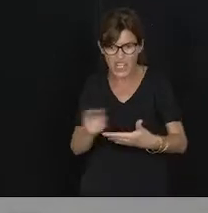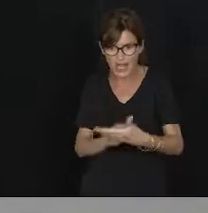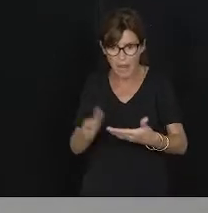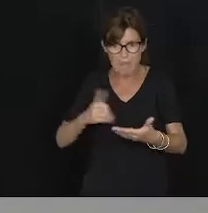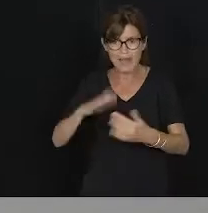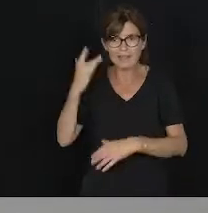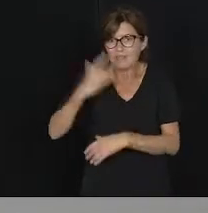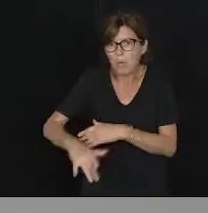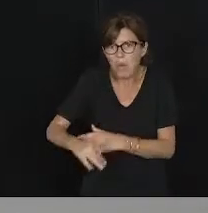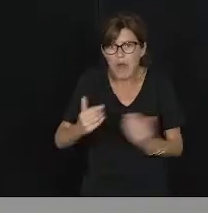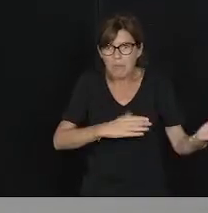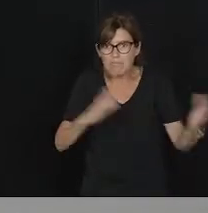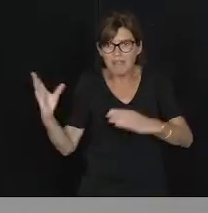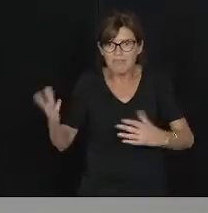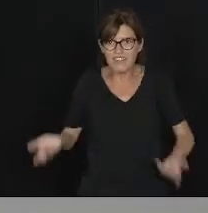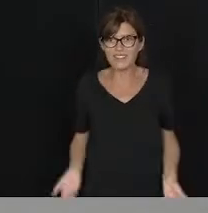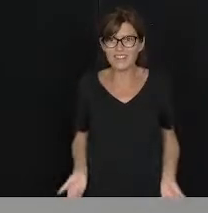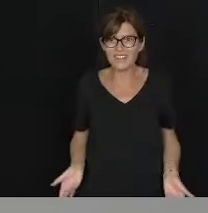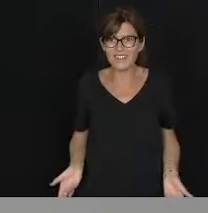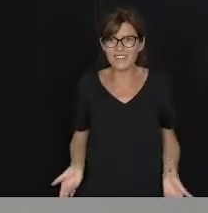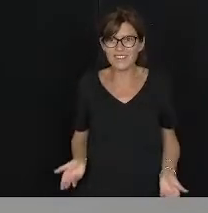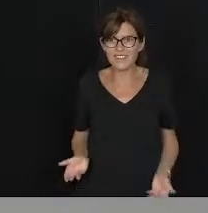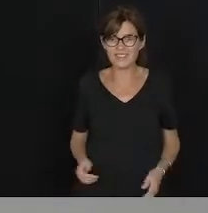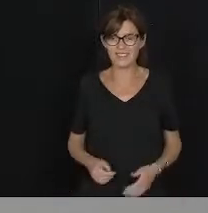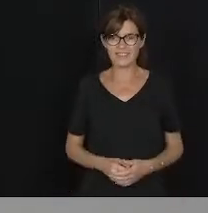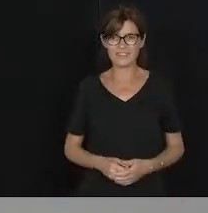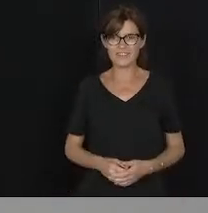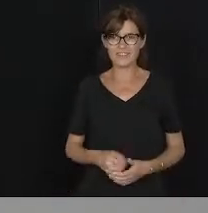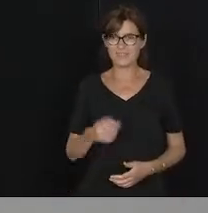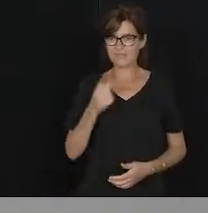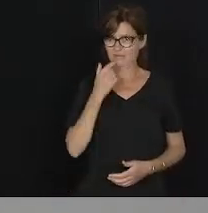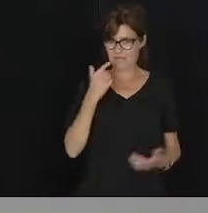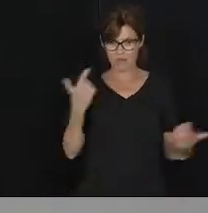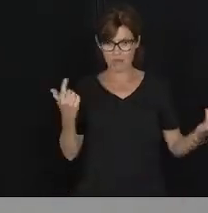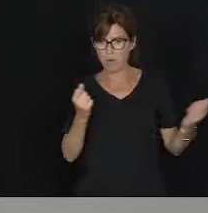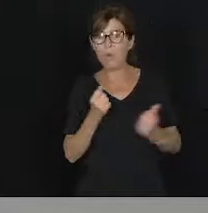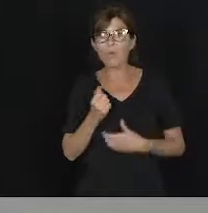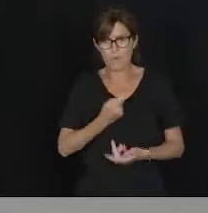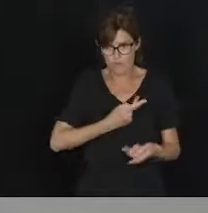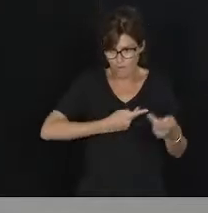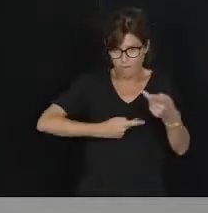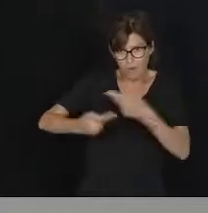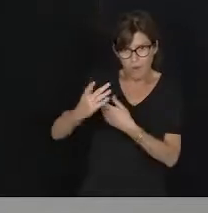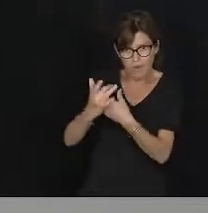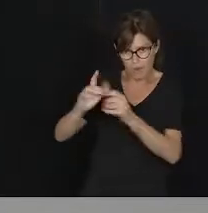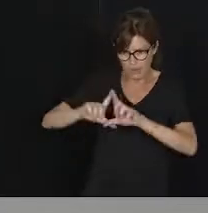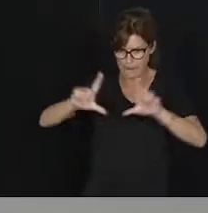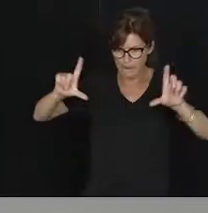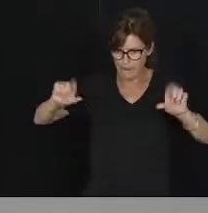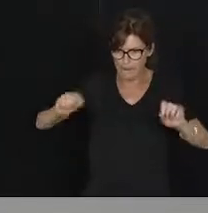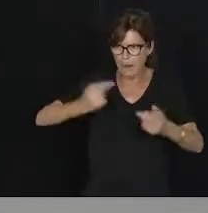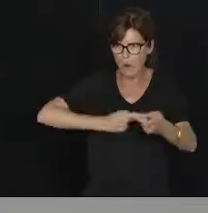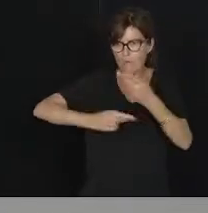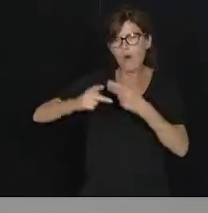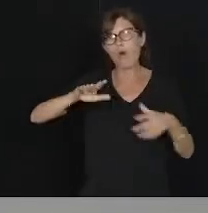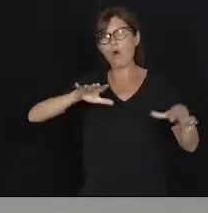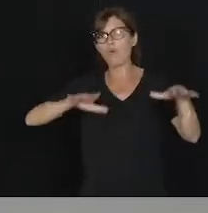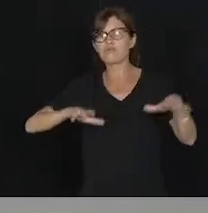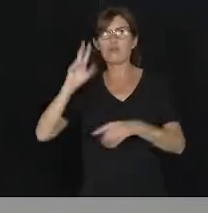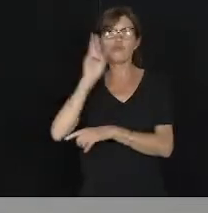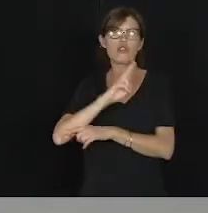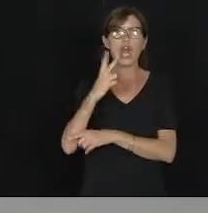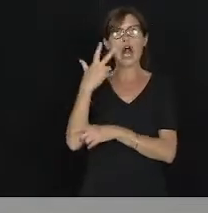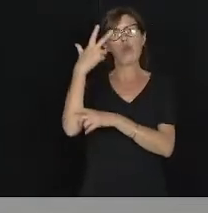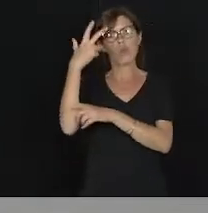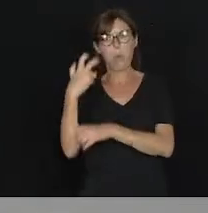reprendre le titre de ce festival. En fait, le décompte des jours qui sépare l'envoi de la réception des lettres, environ 3 jours quand tout se passe bien